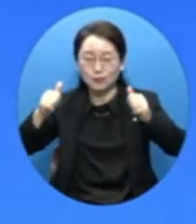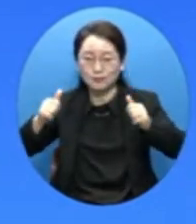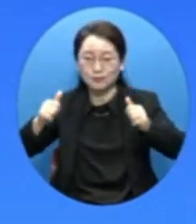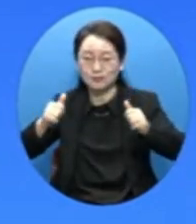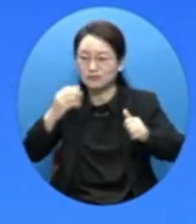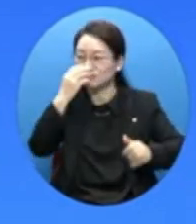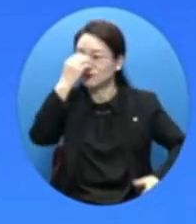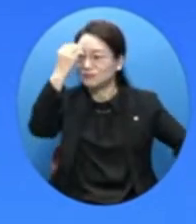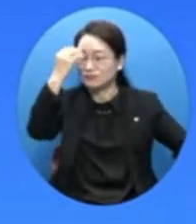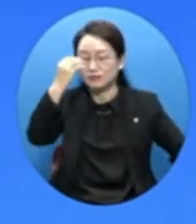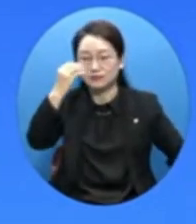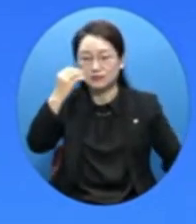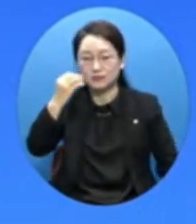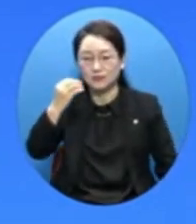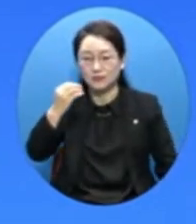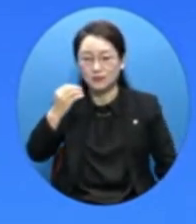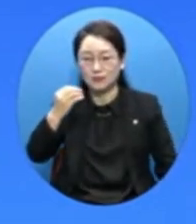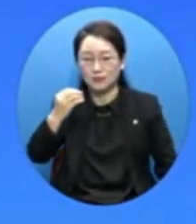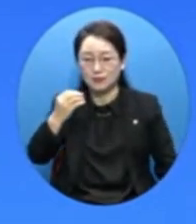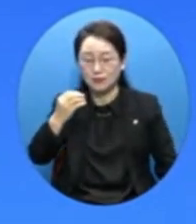교만함, 이것이